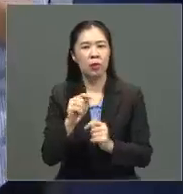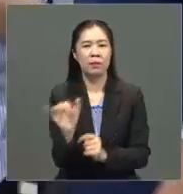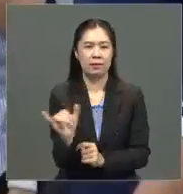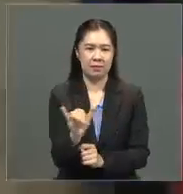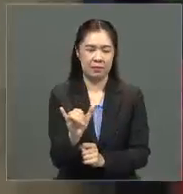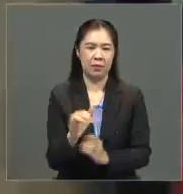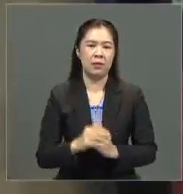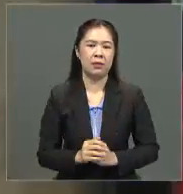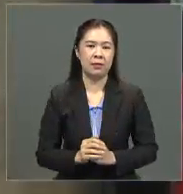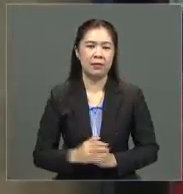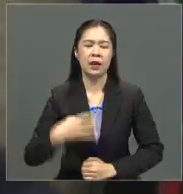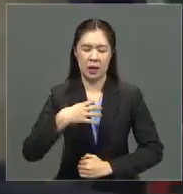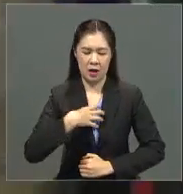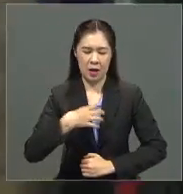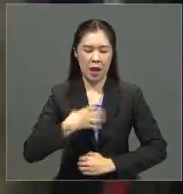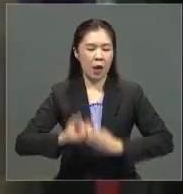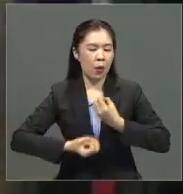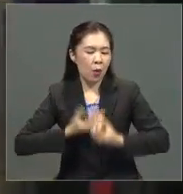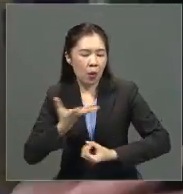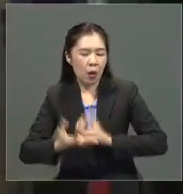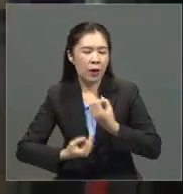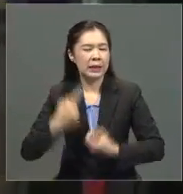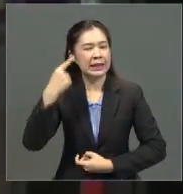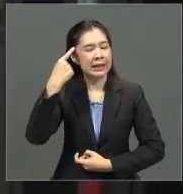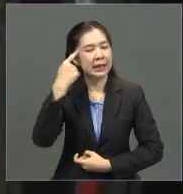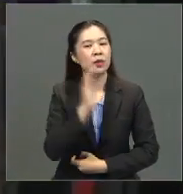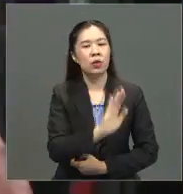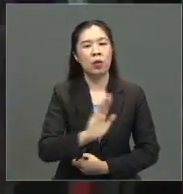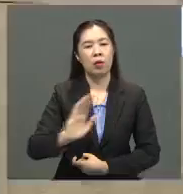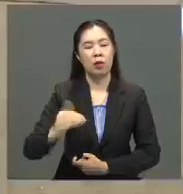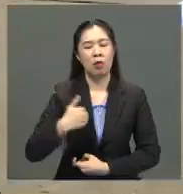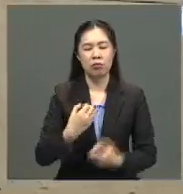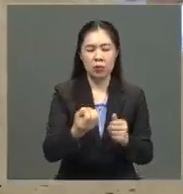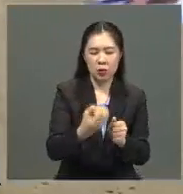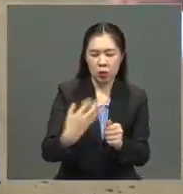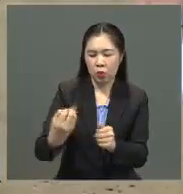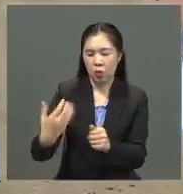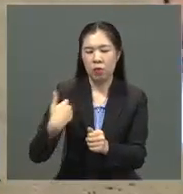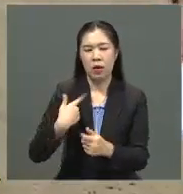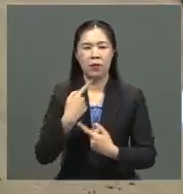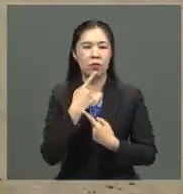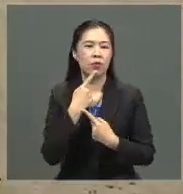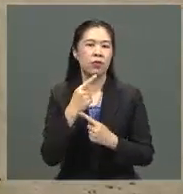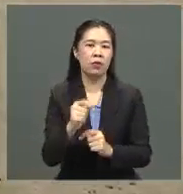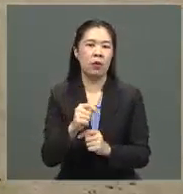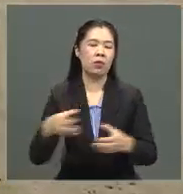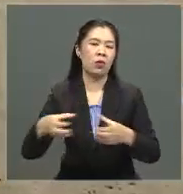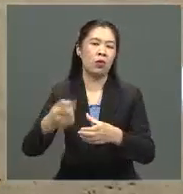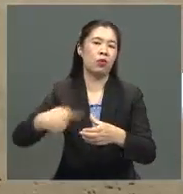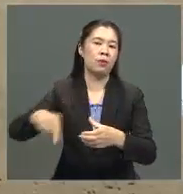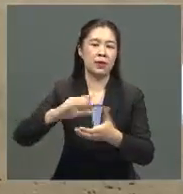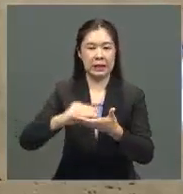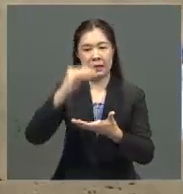เขาบอกเขาอยากอยากจะสะท้อนอยากจะสีแดงออกความคิดเห็นต่างๆแต่พอมีการลงไปรับฟังหน่อยก็ดูกันว่ายังไม่รับการตอบรับจากกลุ่ม